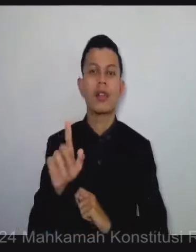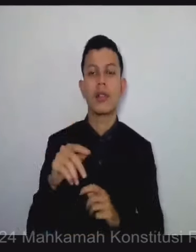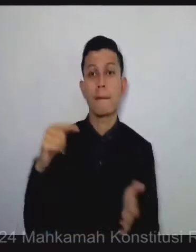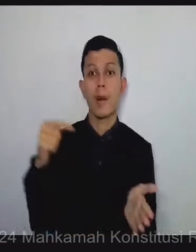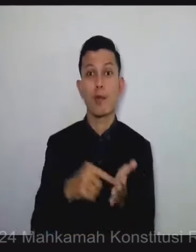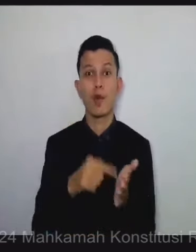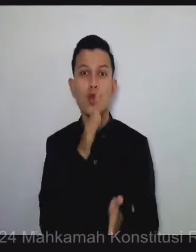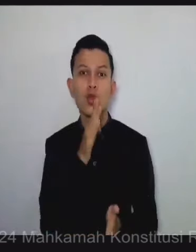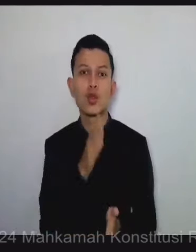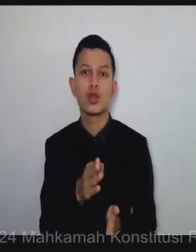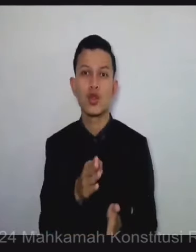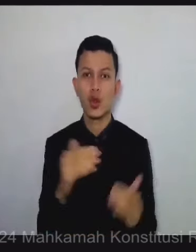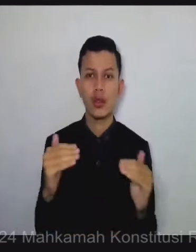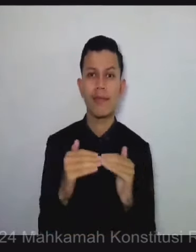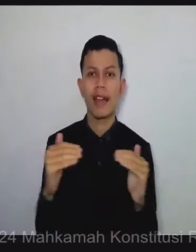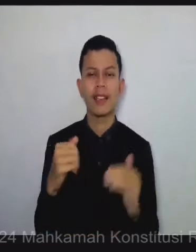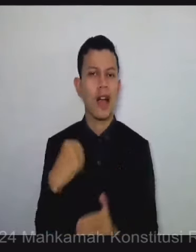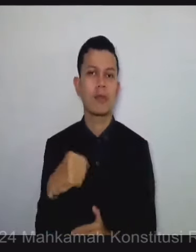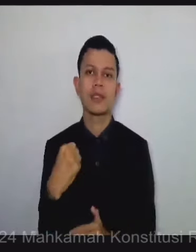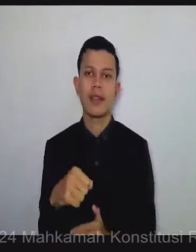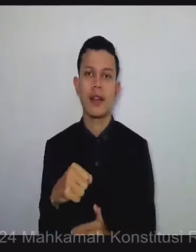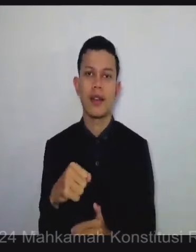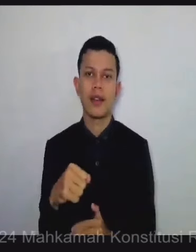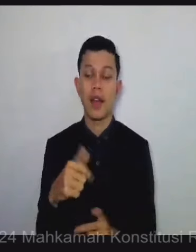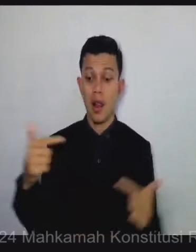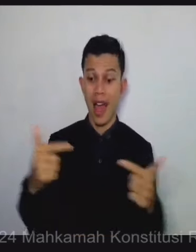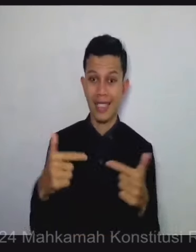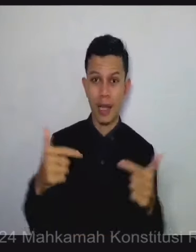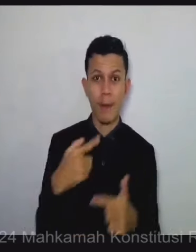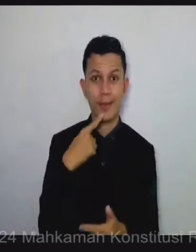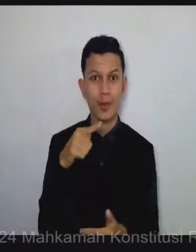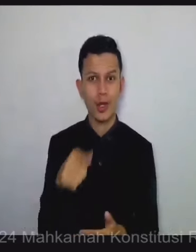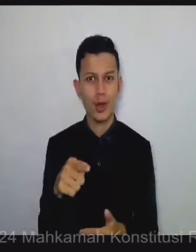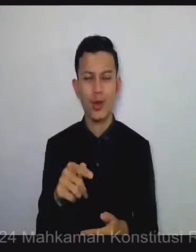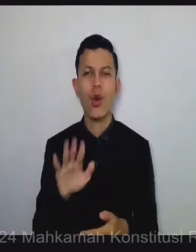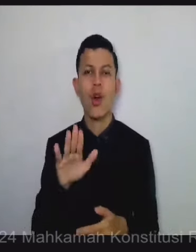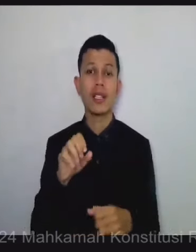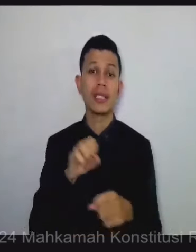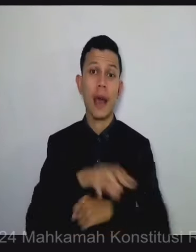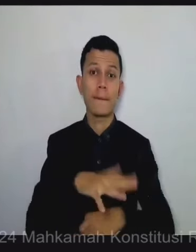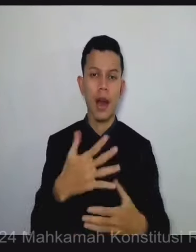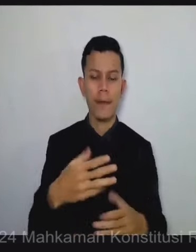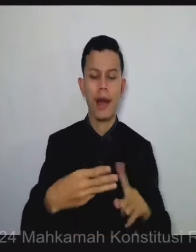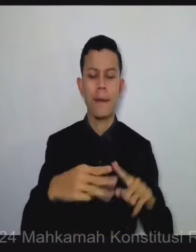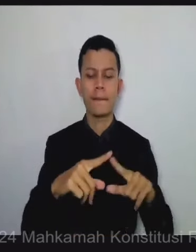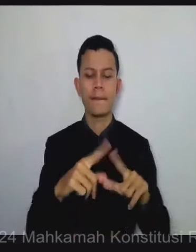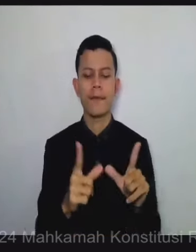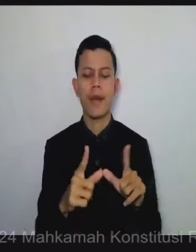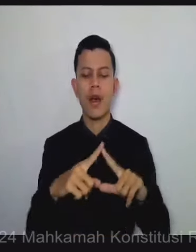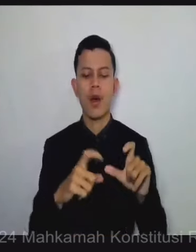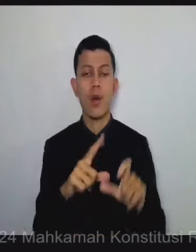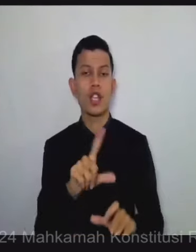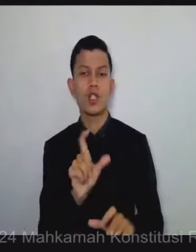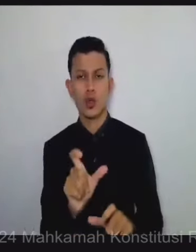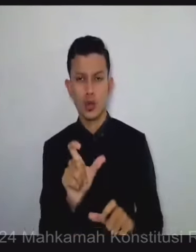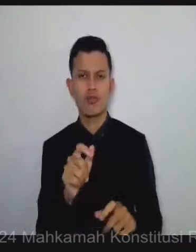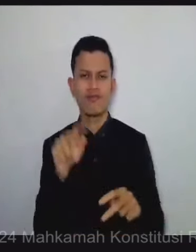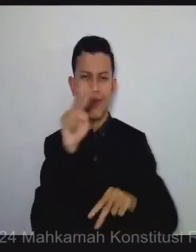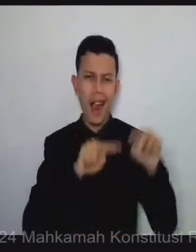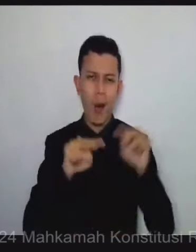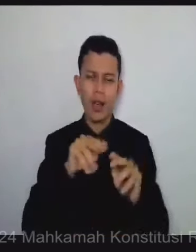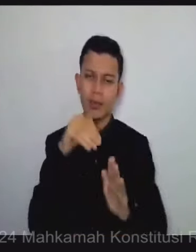jujur adil dan berintegritas dengan adanya ancaman seperti itu dapat menyebabkan Bawaslu kehilangan eksistensinya sebagai lembaga pengawas Pemilu untuk